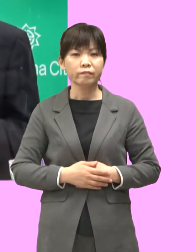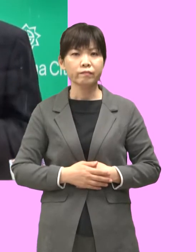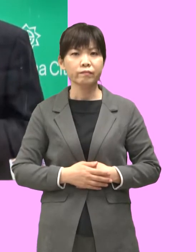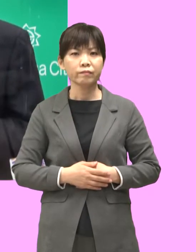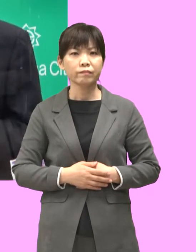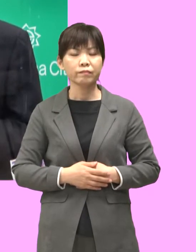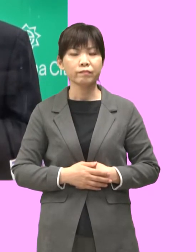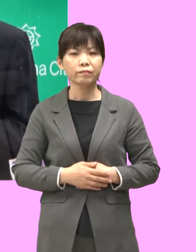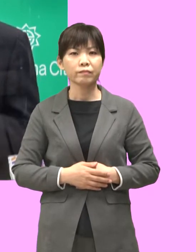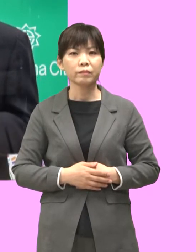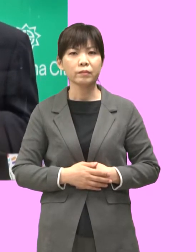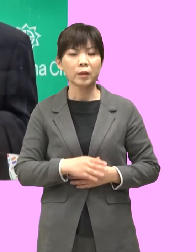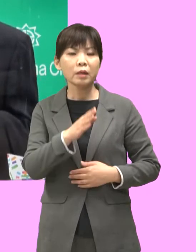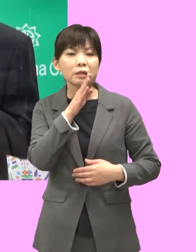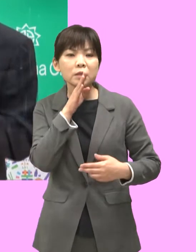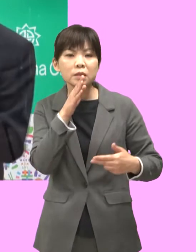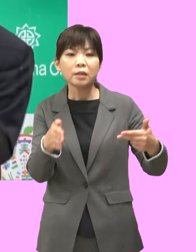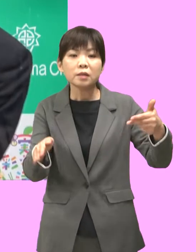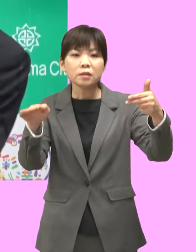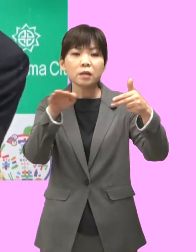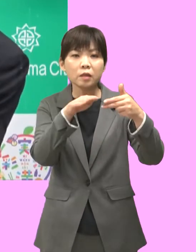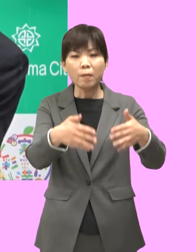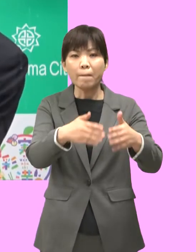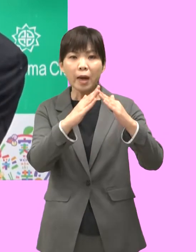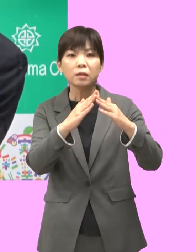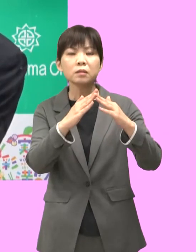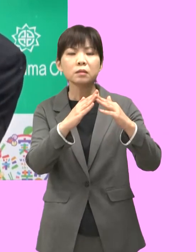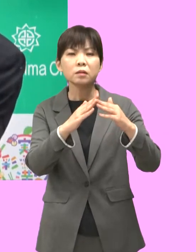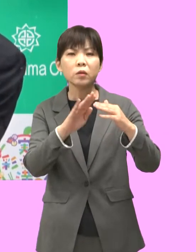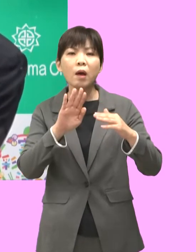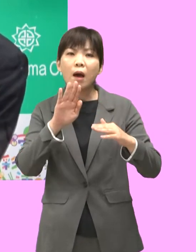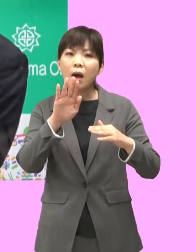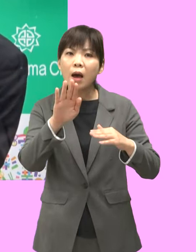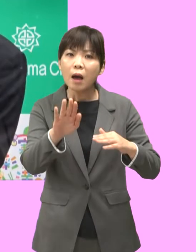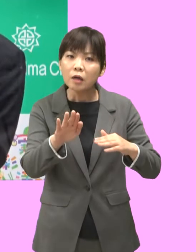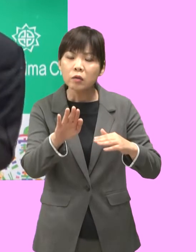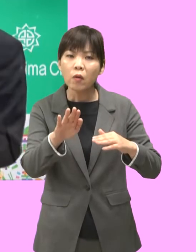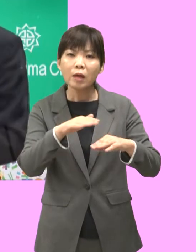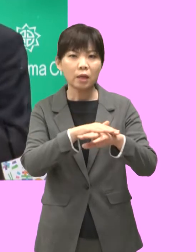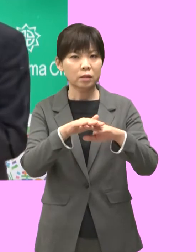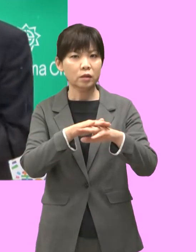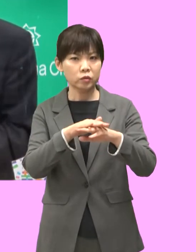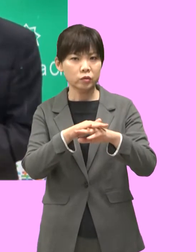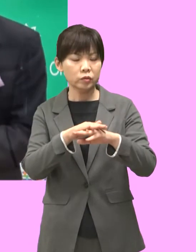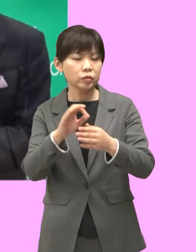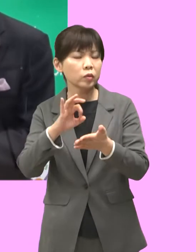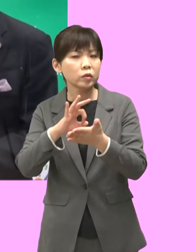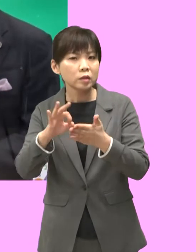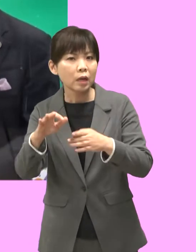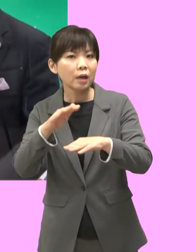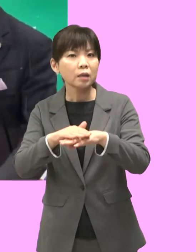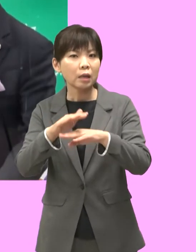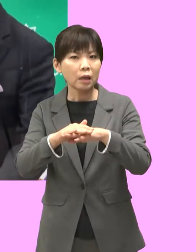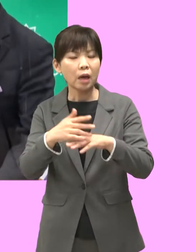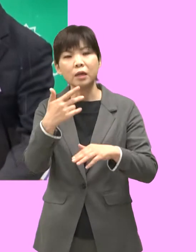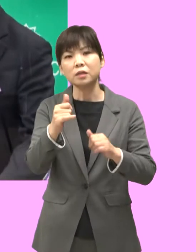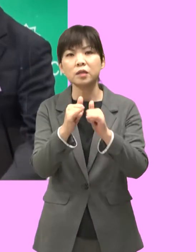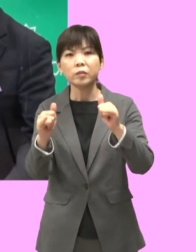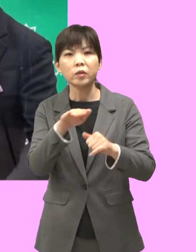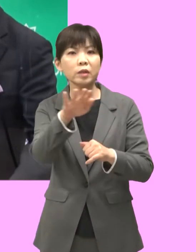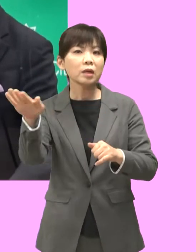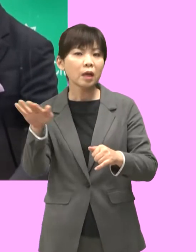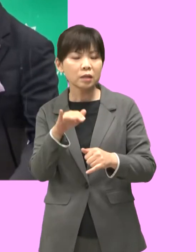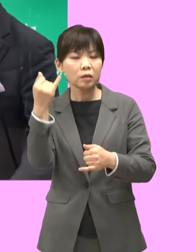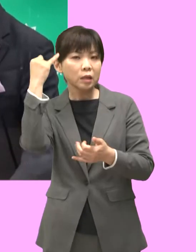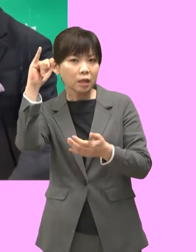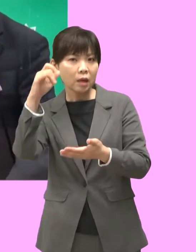ハードはできても大事なのはこれからいかに利活用していくかですから、そういった面は特に市民の皆さんのご意見